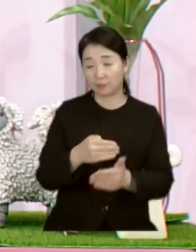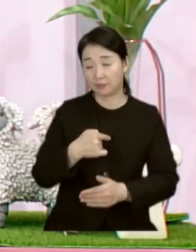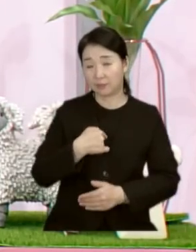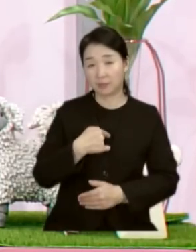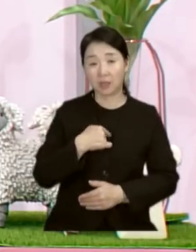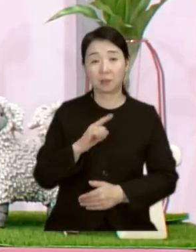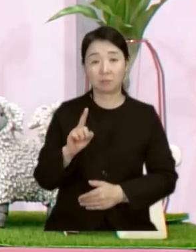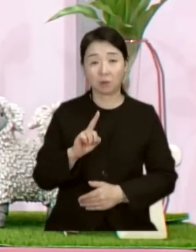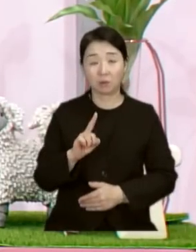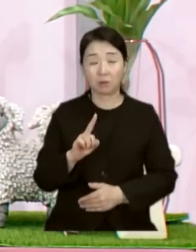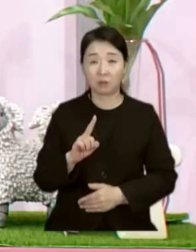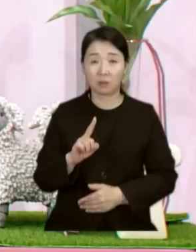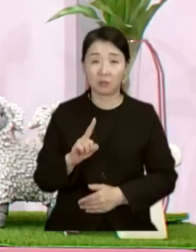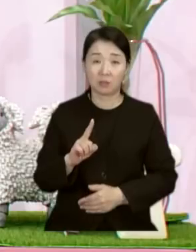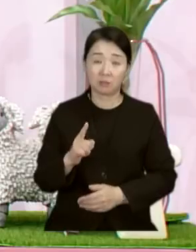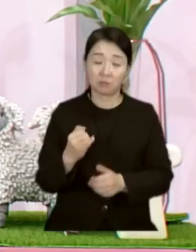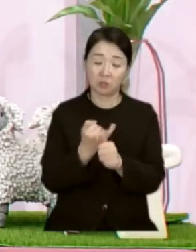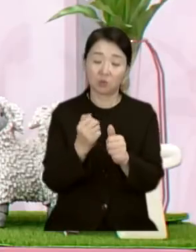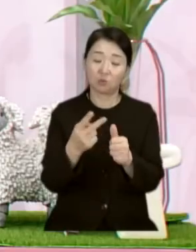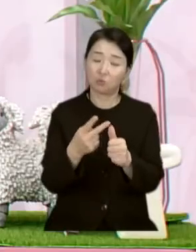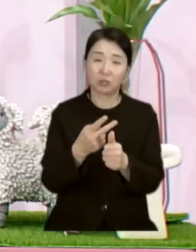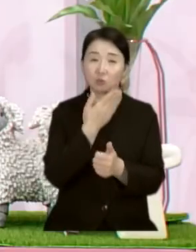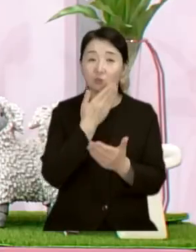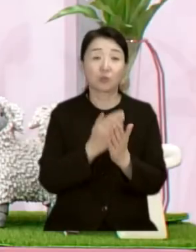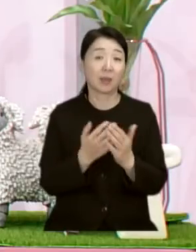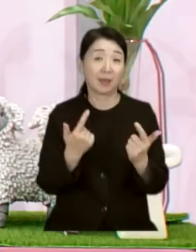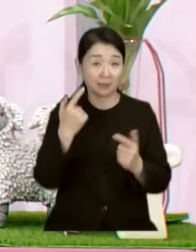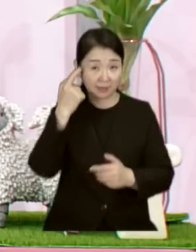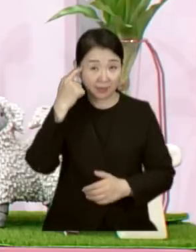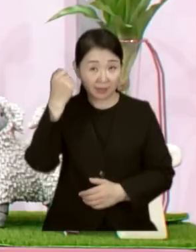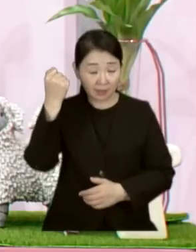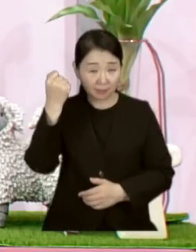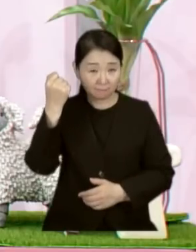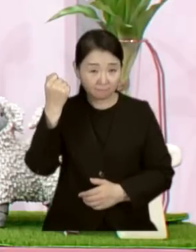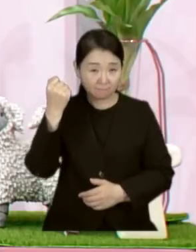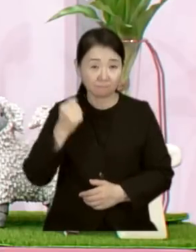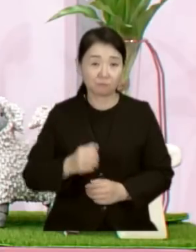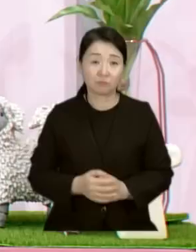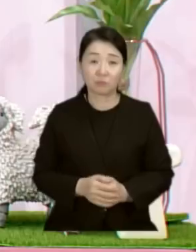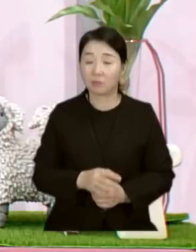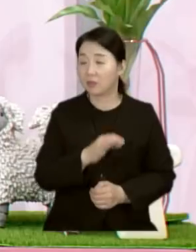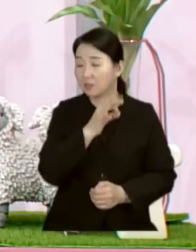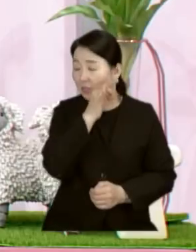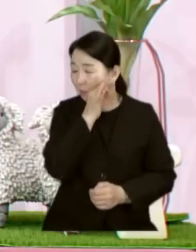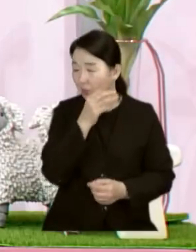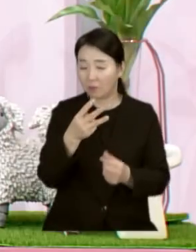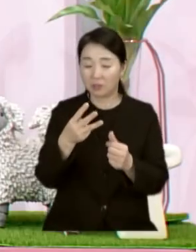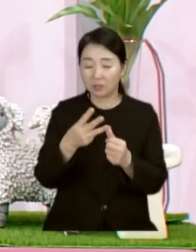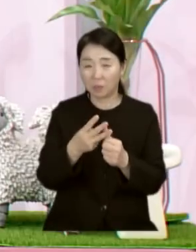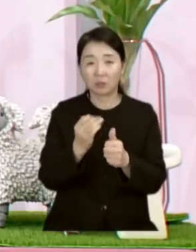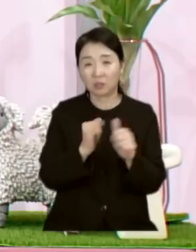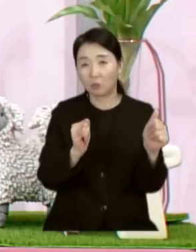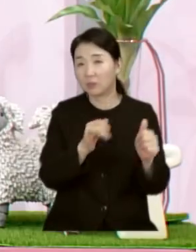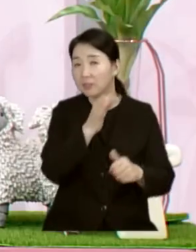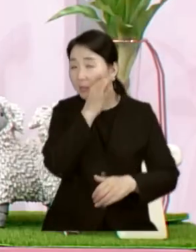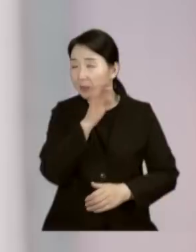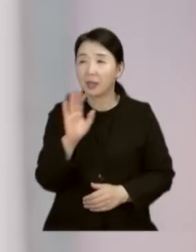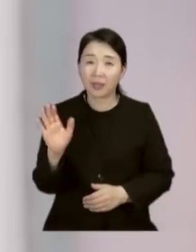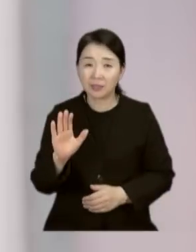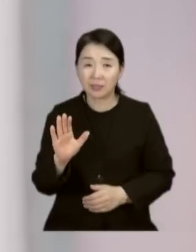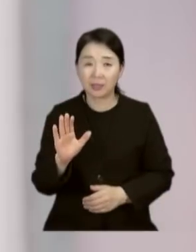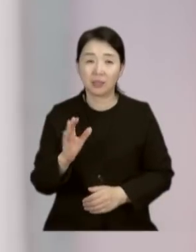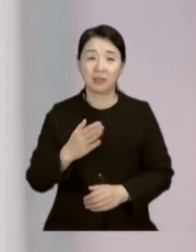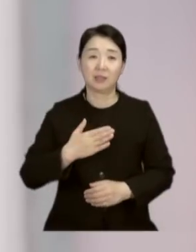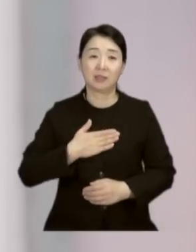내가 이게 뭐 두 번째 이혼이 중요하냐 뭐 두 번째 이혼 뭐 창피하고 뭐 세 번째 이혼 창피하고 뭐 아